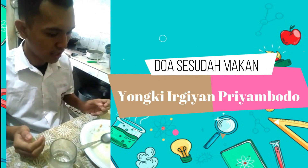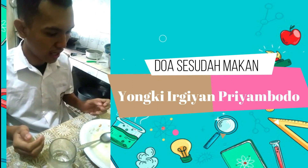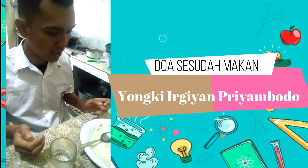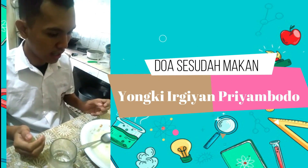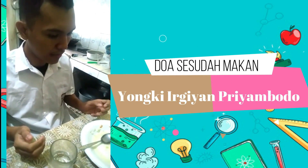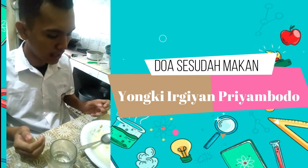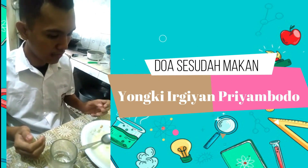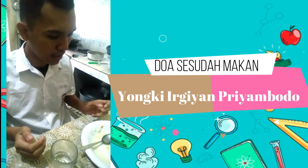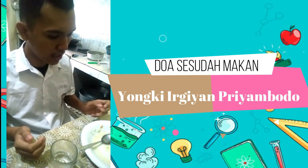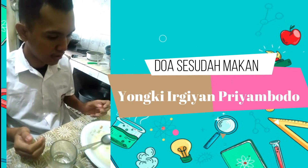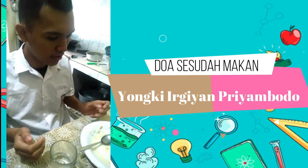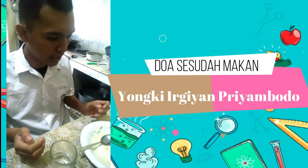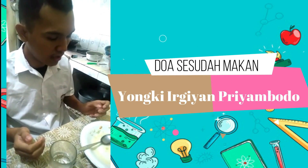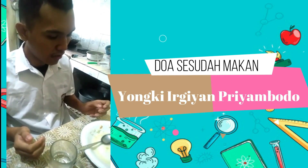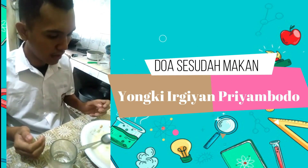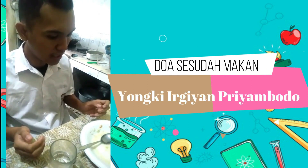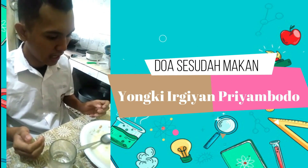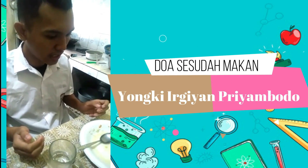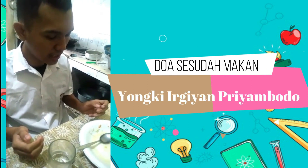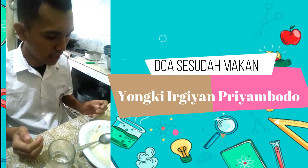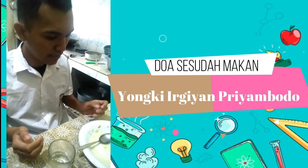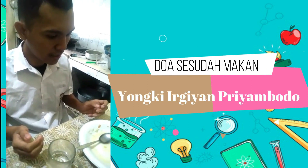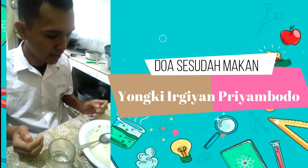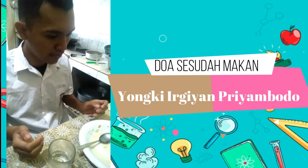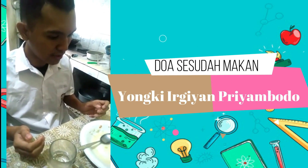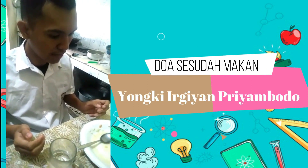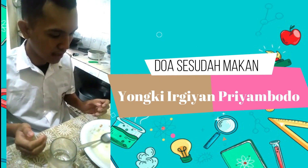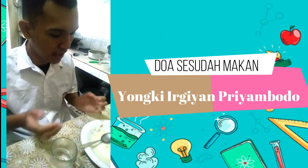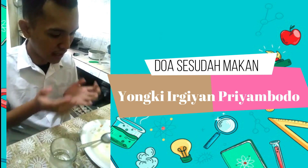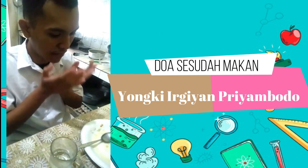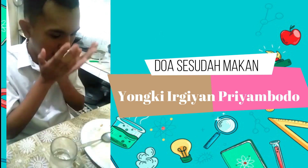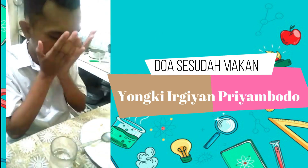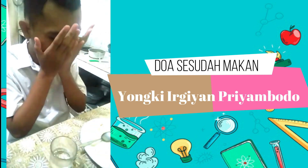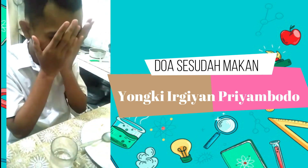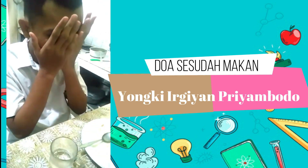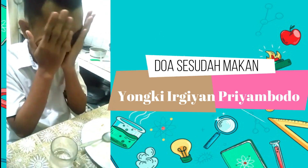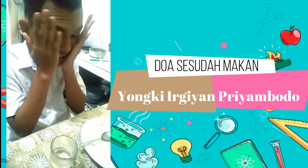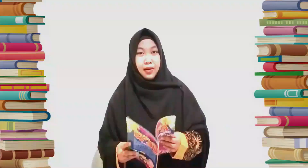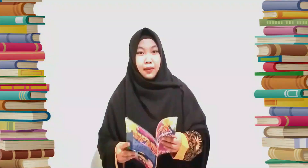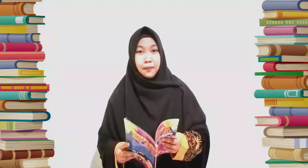Alhamdulillahilladzi at'amana wa saqana wa ja'alana minal muslimin. Amin.